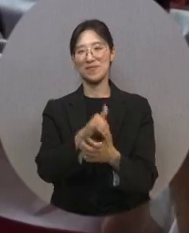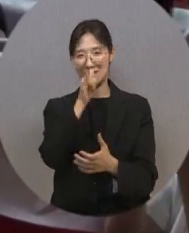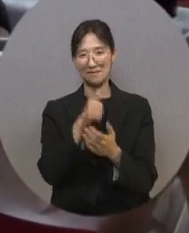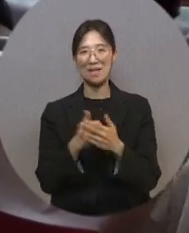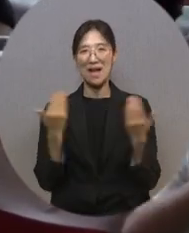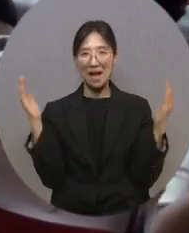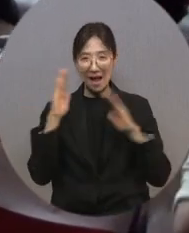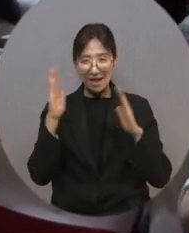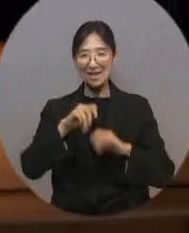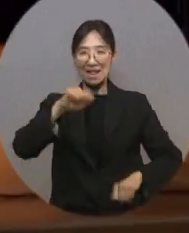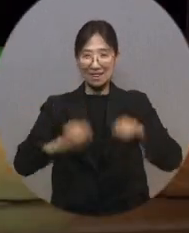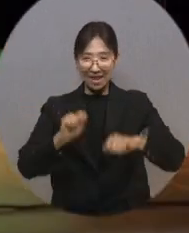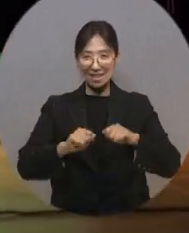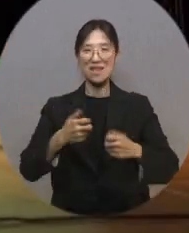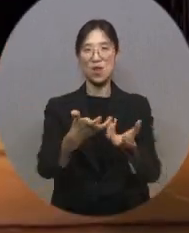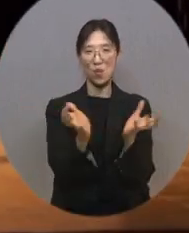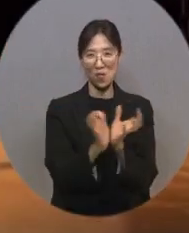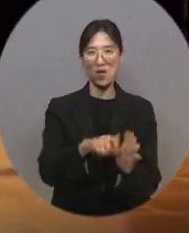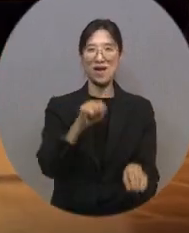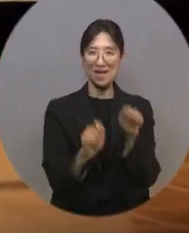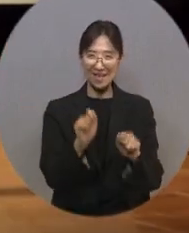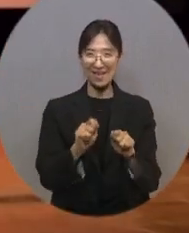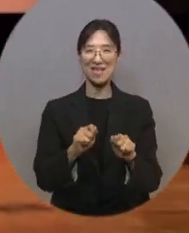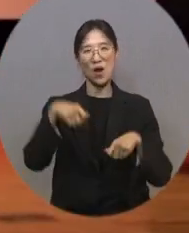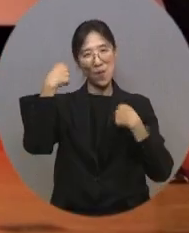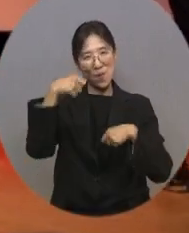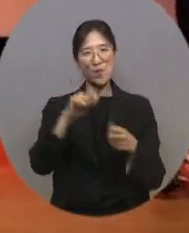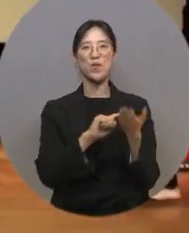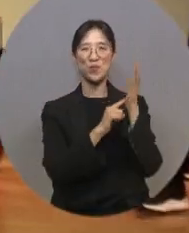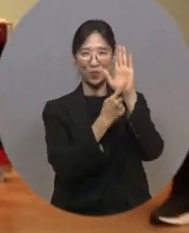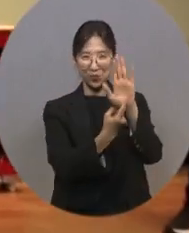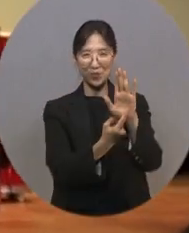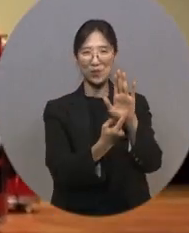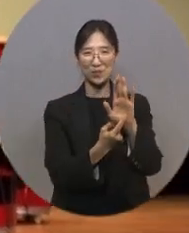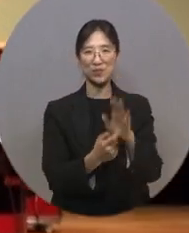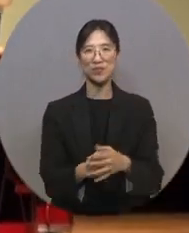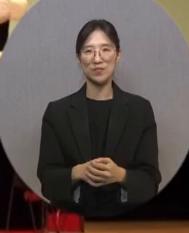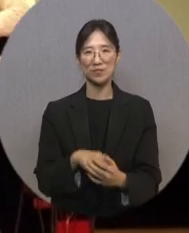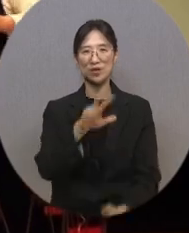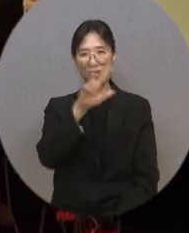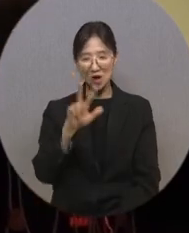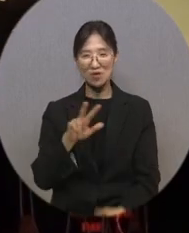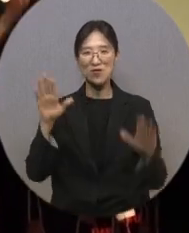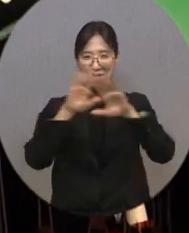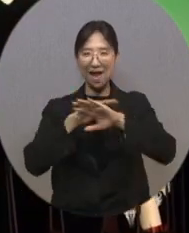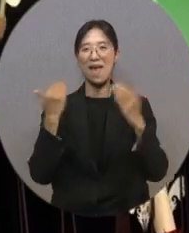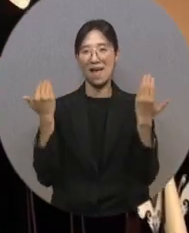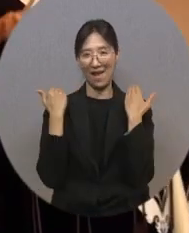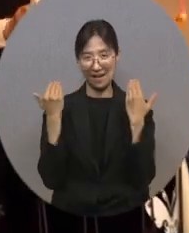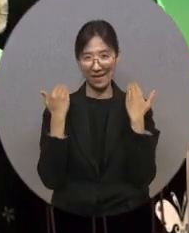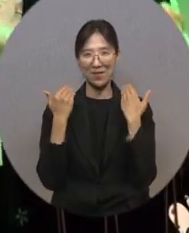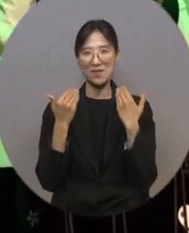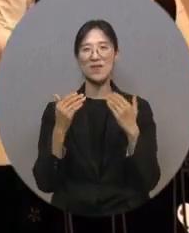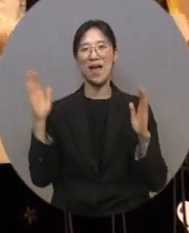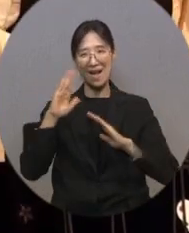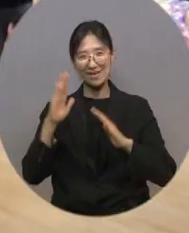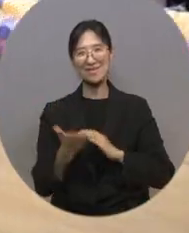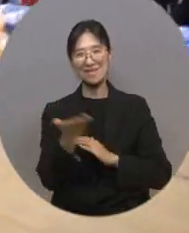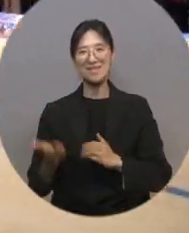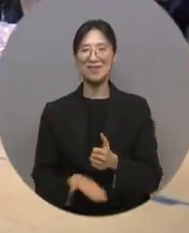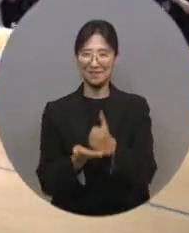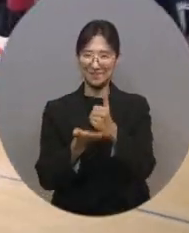난타 동아리 노타치가 그 기량을 한껏 발휘해 전국 야학 학생들의 찬사를